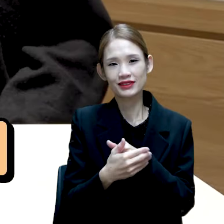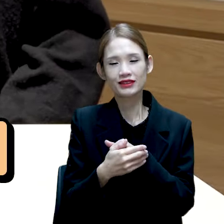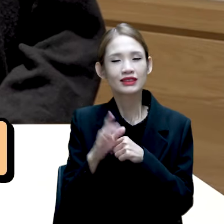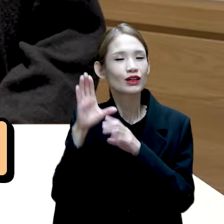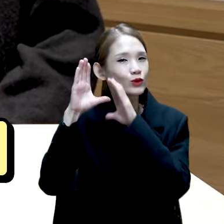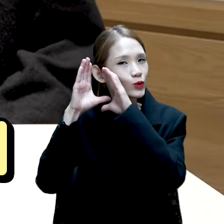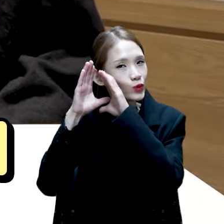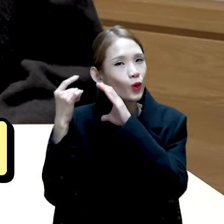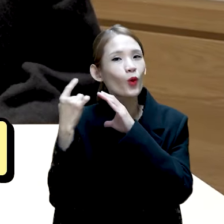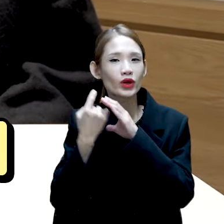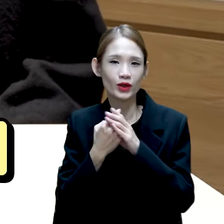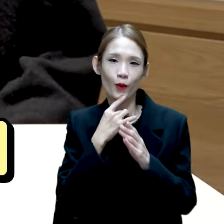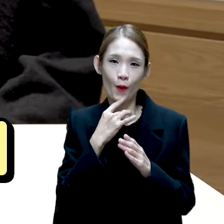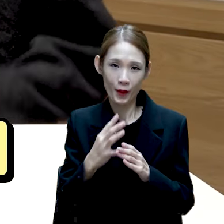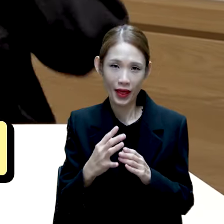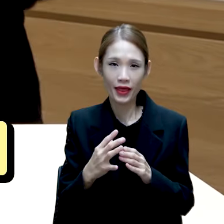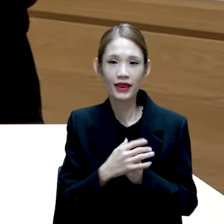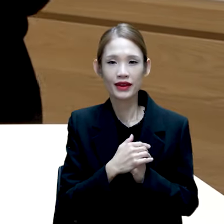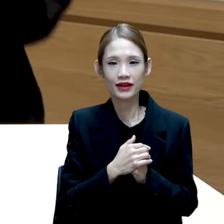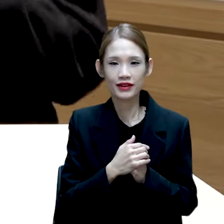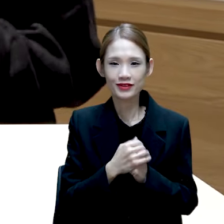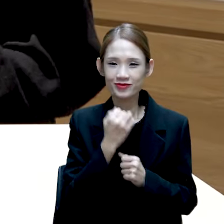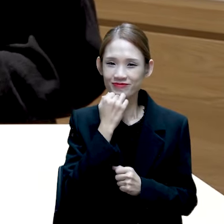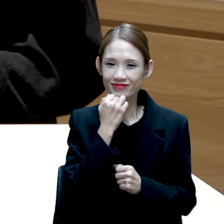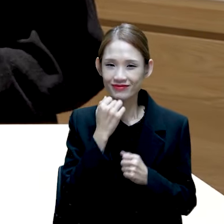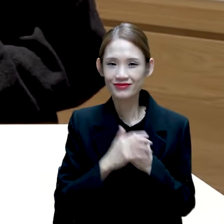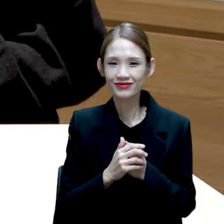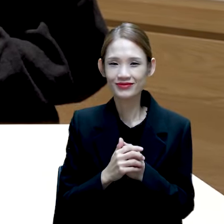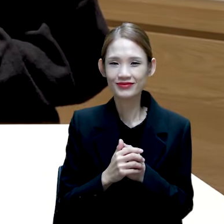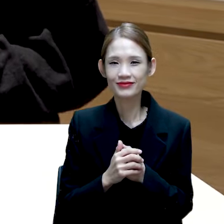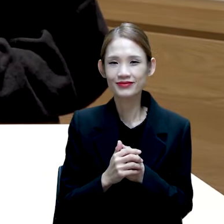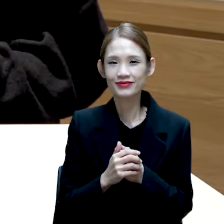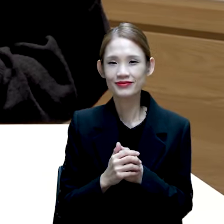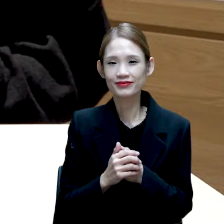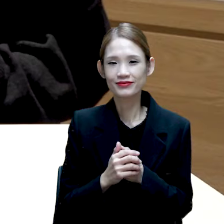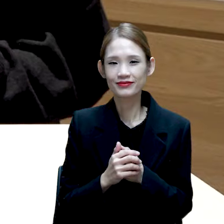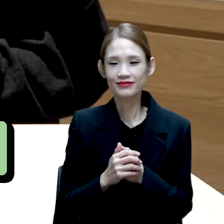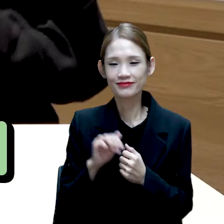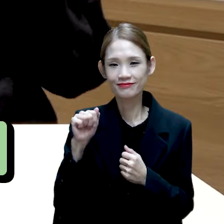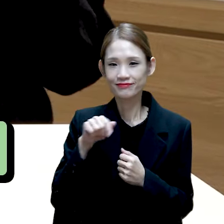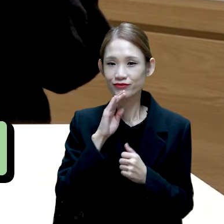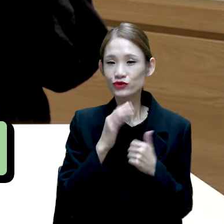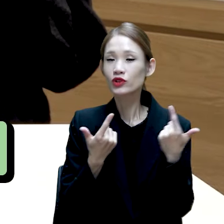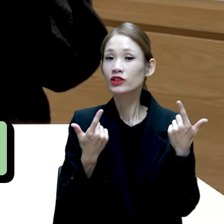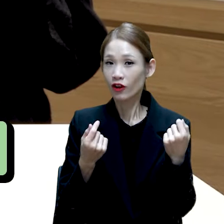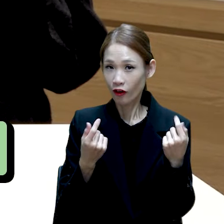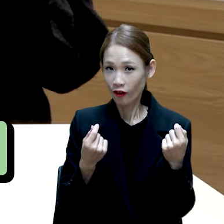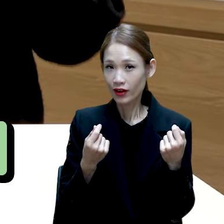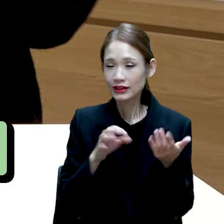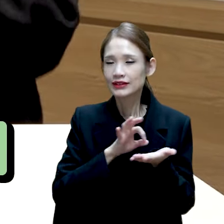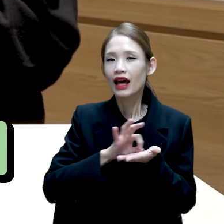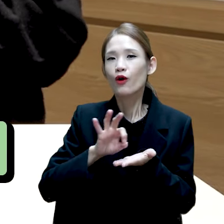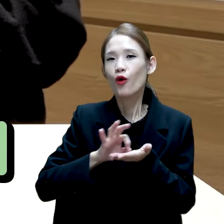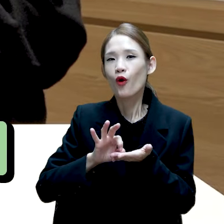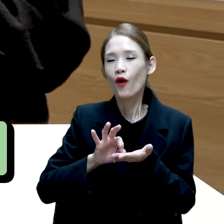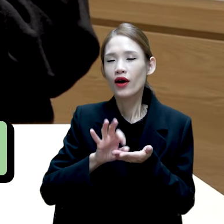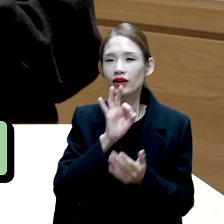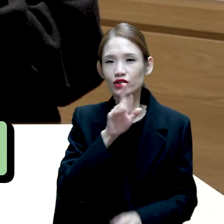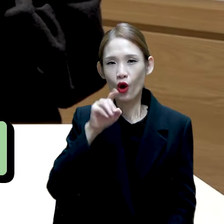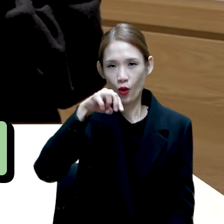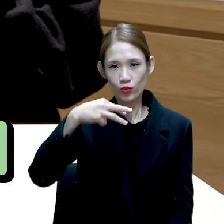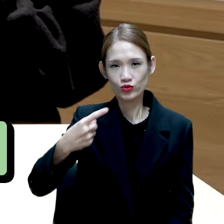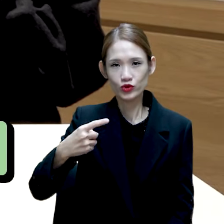알 수가 있어요. 천슬라 무슨 물질? 아, 네. 아 역시 네 그렇네요. 이렇게 쓸 수 있는 어플 접근성도 있고